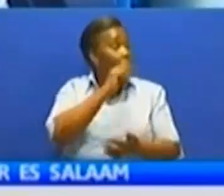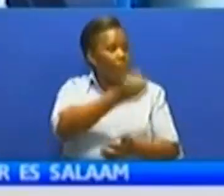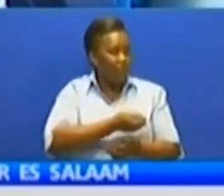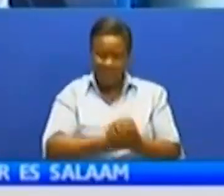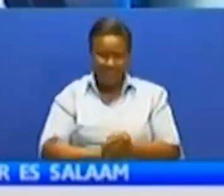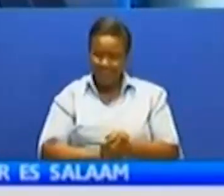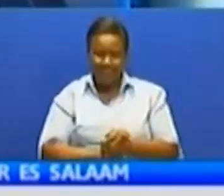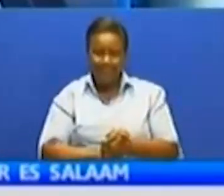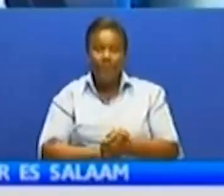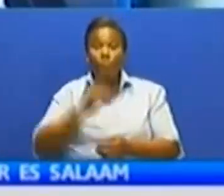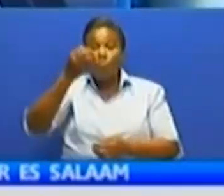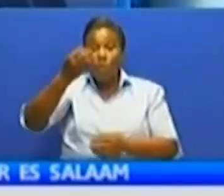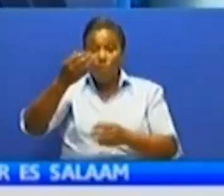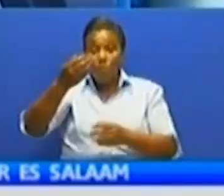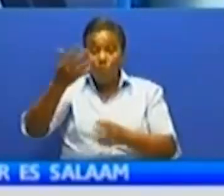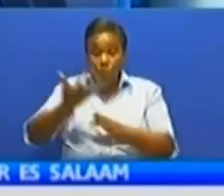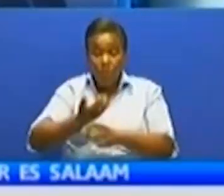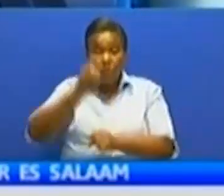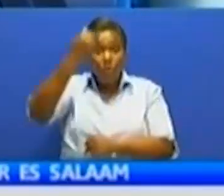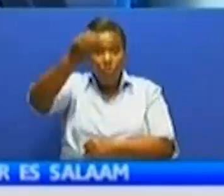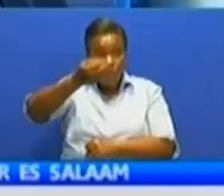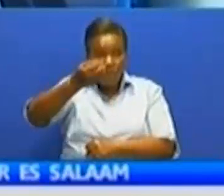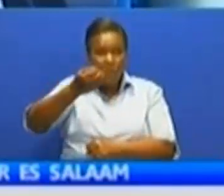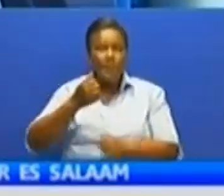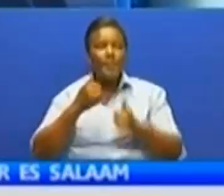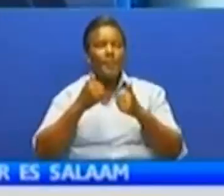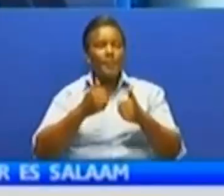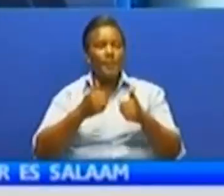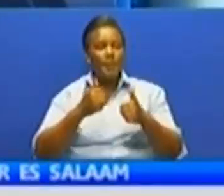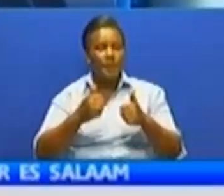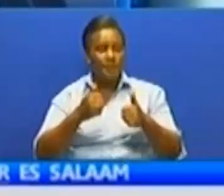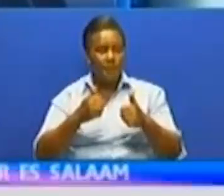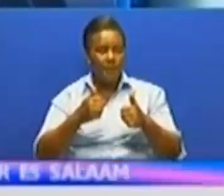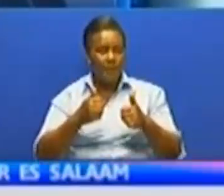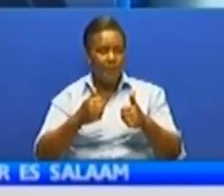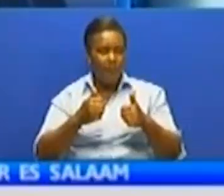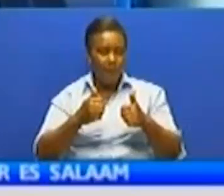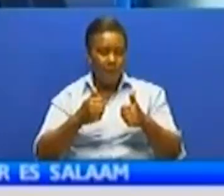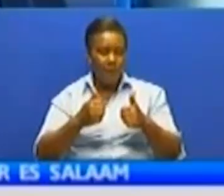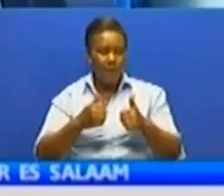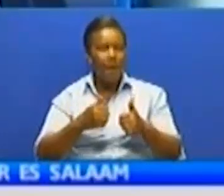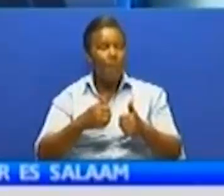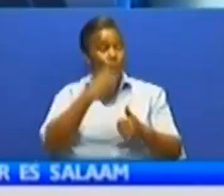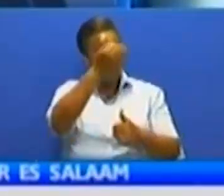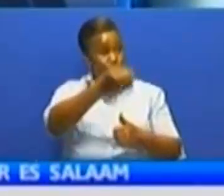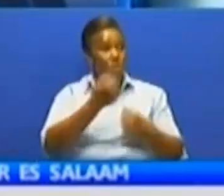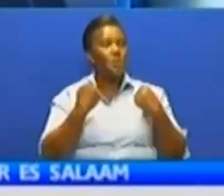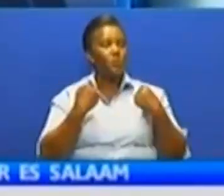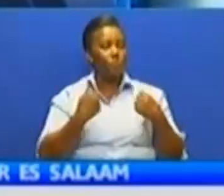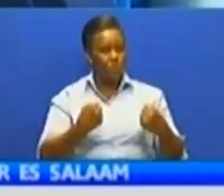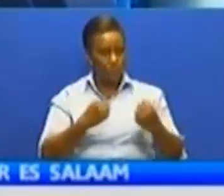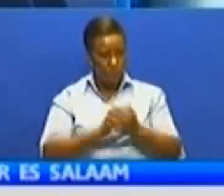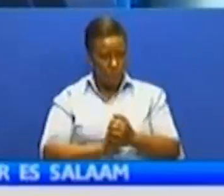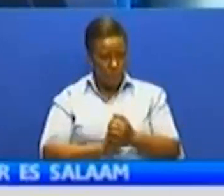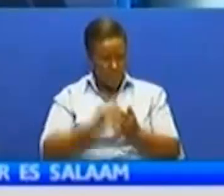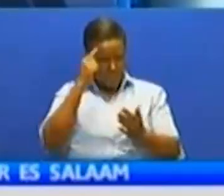kupatwa unatokea wakati wa mwezi mpevu. Mm-hmm. Sasa mwezi mpevu kila mwezi unakuwepo, wakati ule pia mstari unakuwepo kati